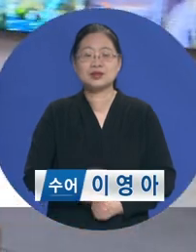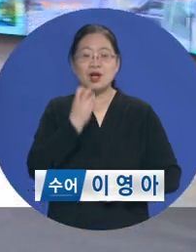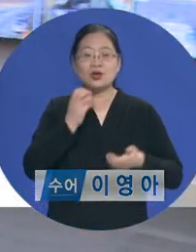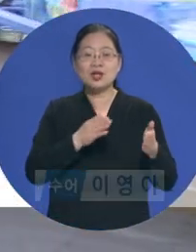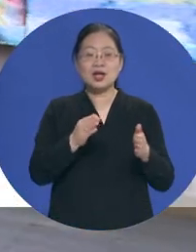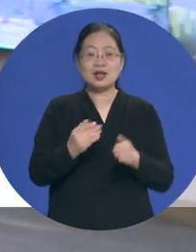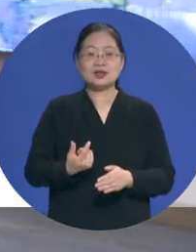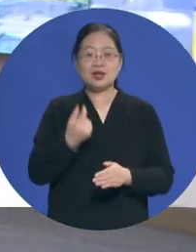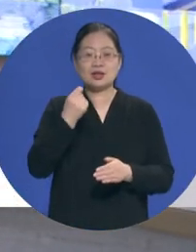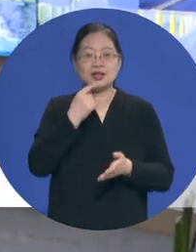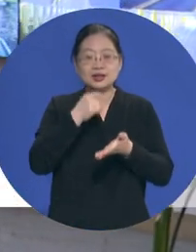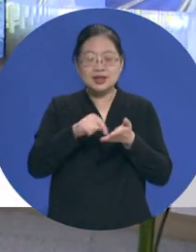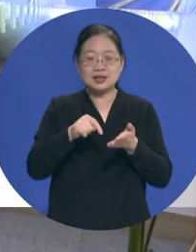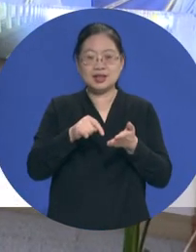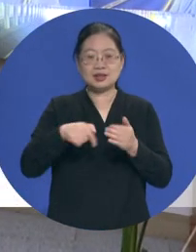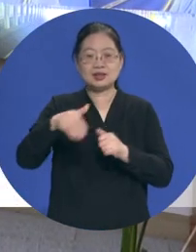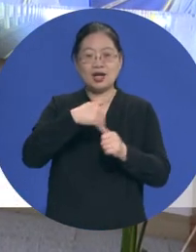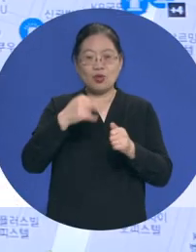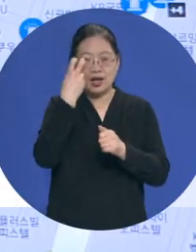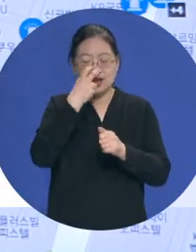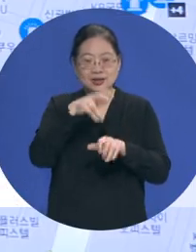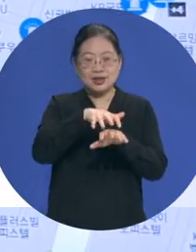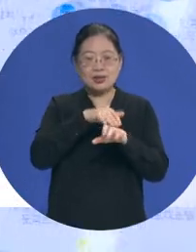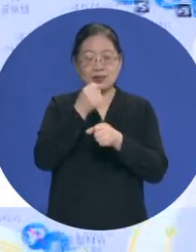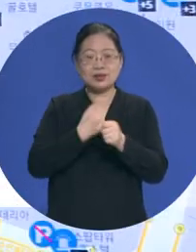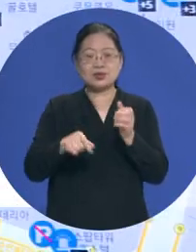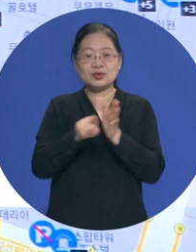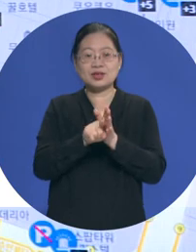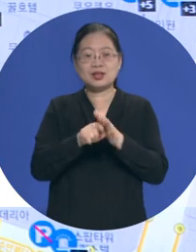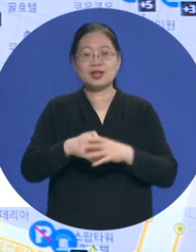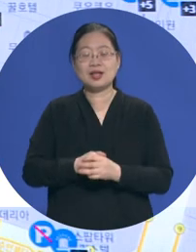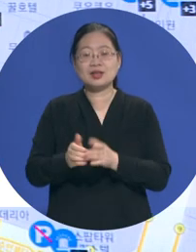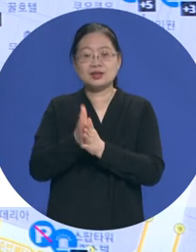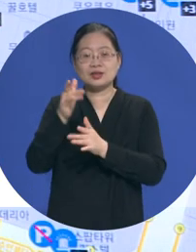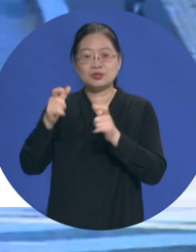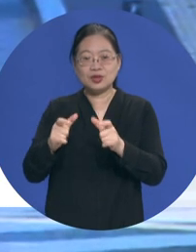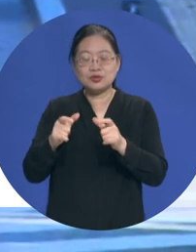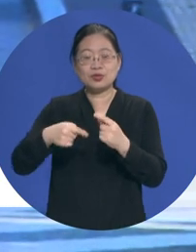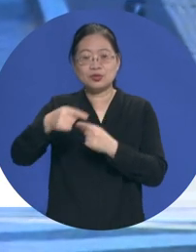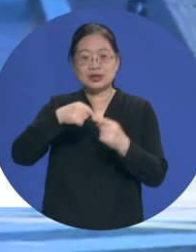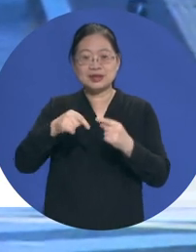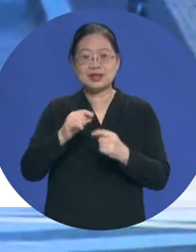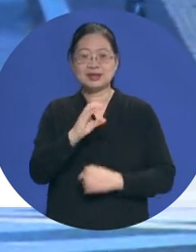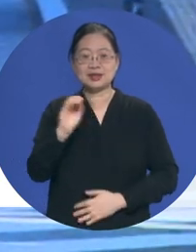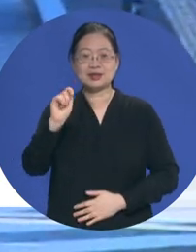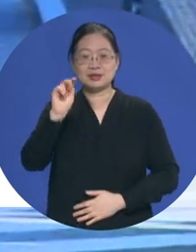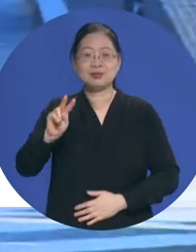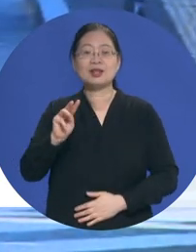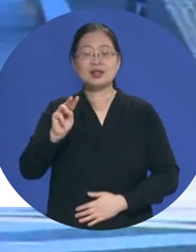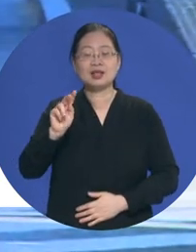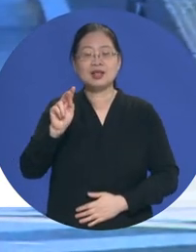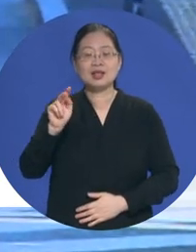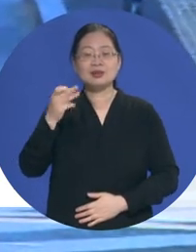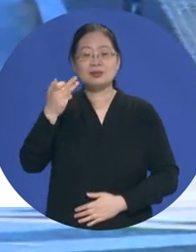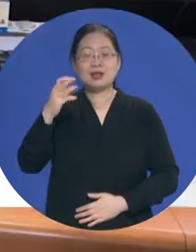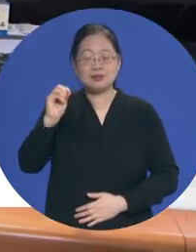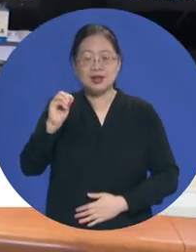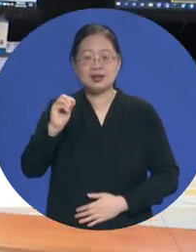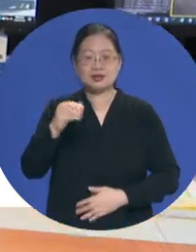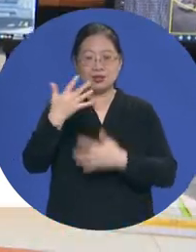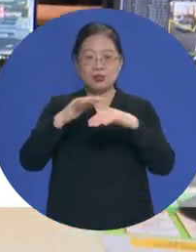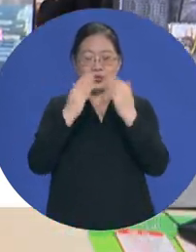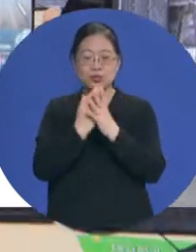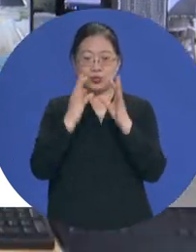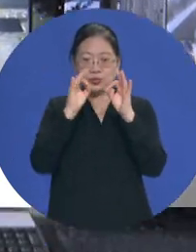경기도가 신속한 재난 상황 관리 체계를 만들기 위해 시군에서 운영 중인 CCTV 18만원에 대의 영상을 모두 볼 수 있는